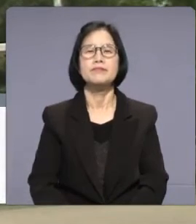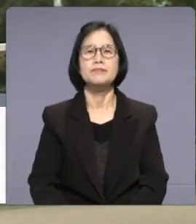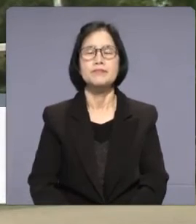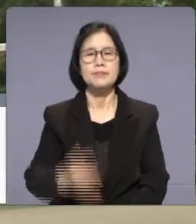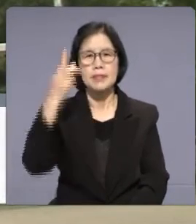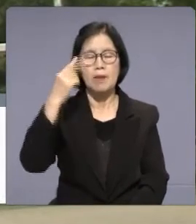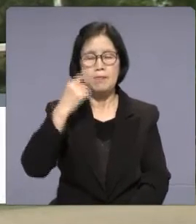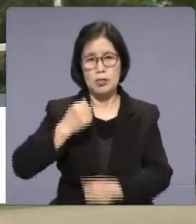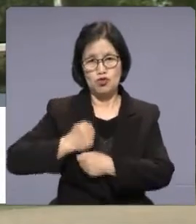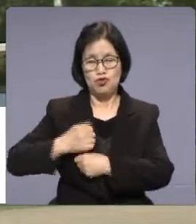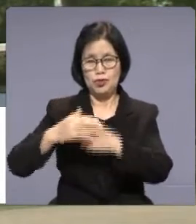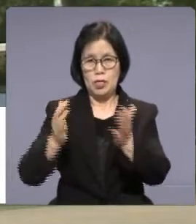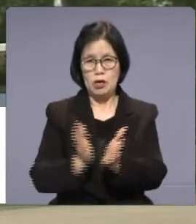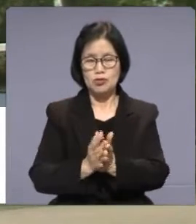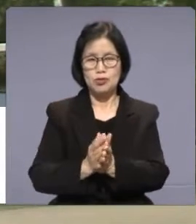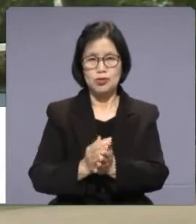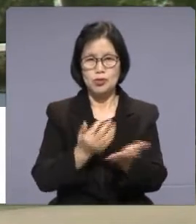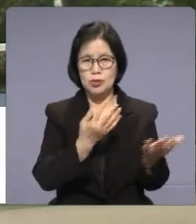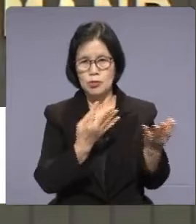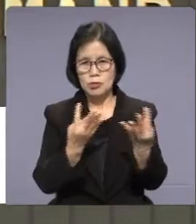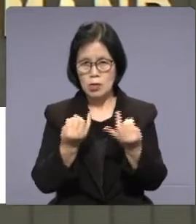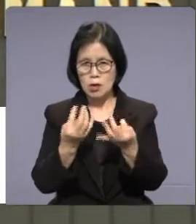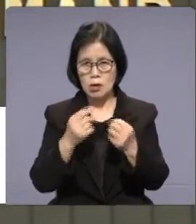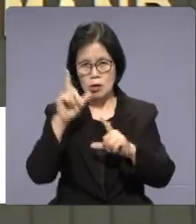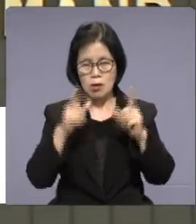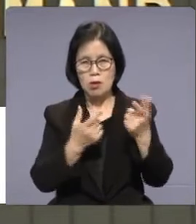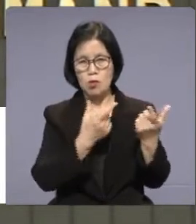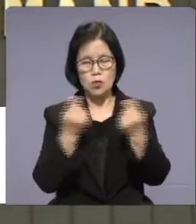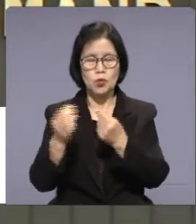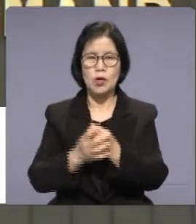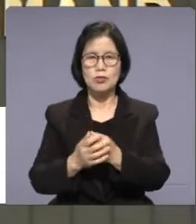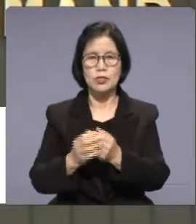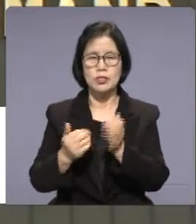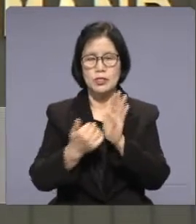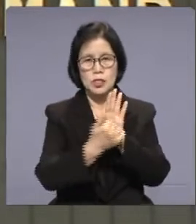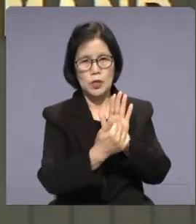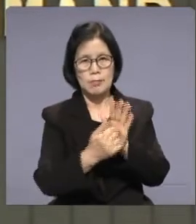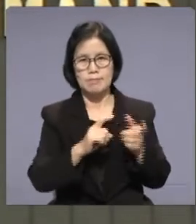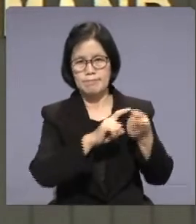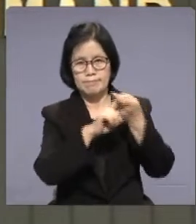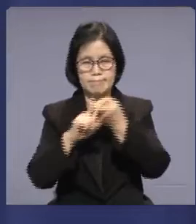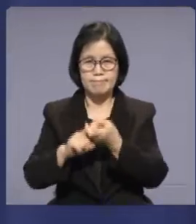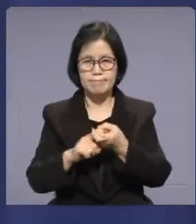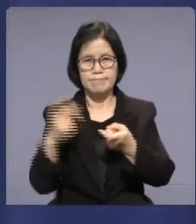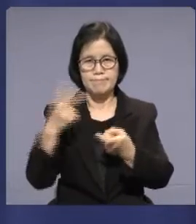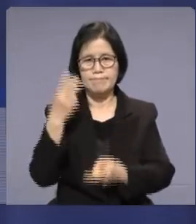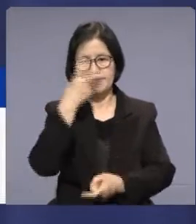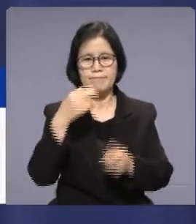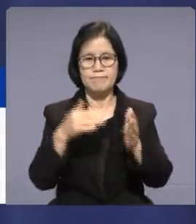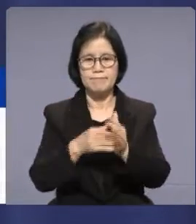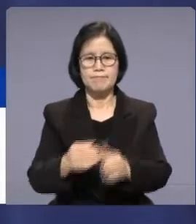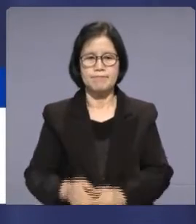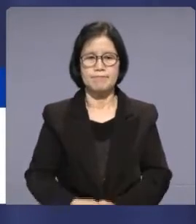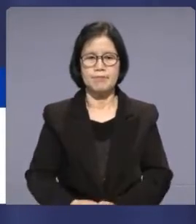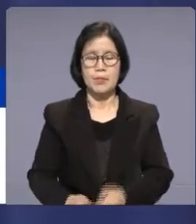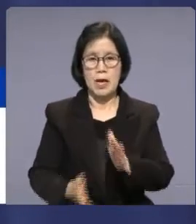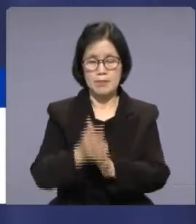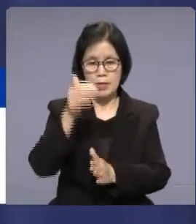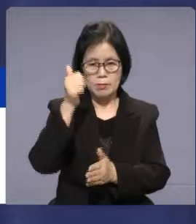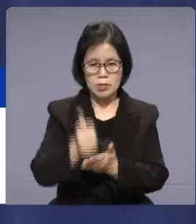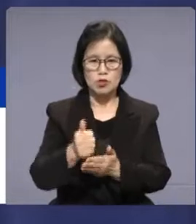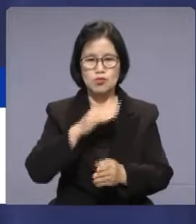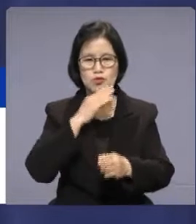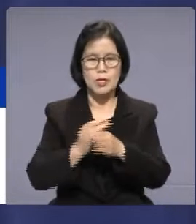한미 군 당국은 이런 제반 상황을 공유하고 연합 방위태세를 제 점검했습니다 원 인 철 합참의장은 북한의